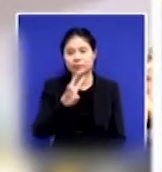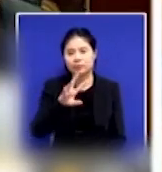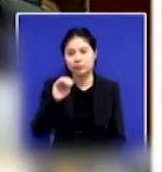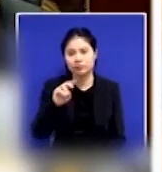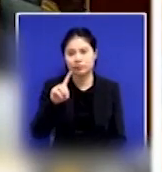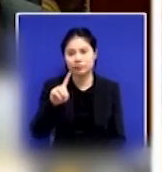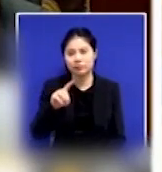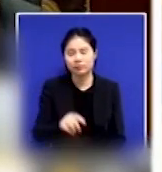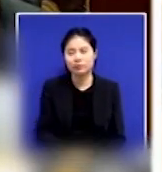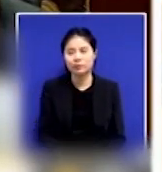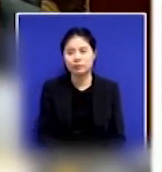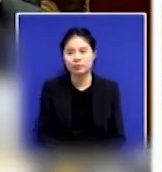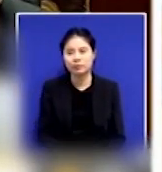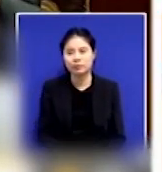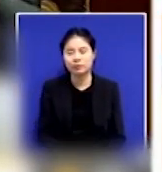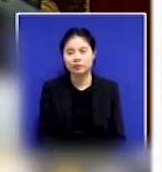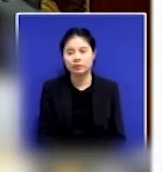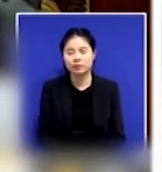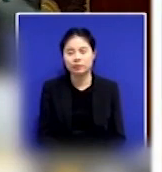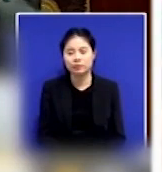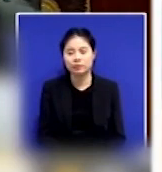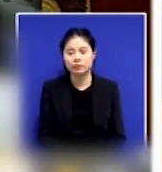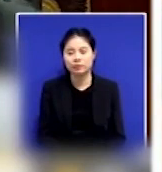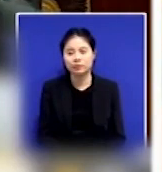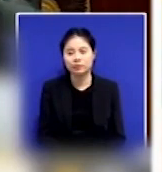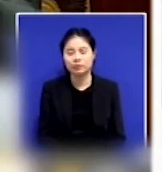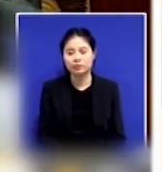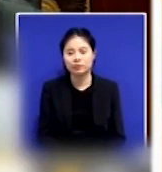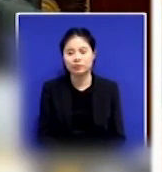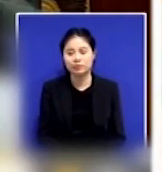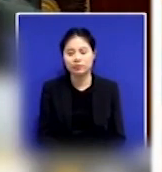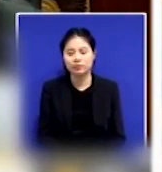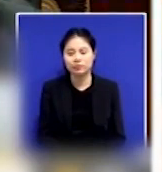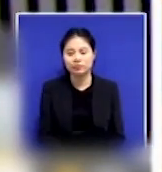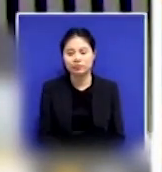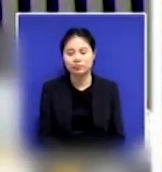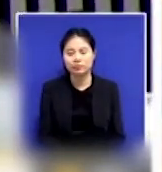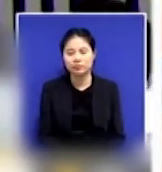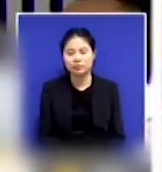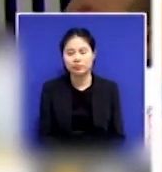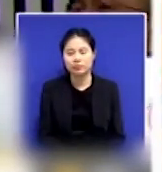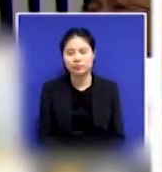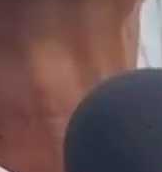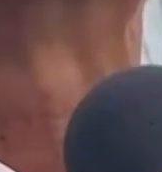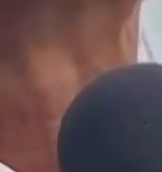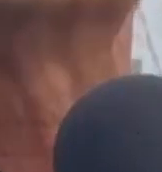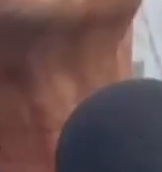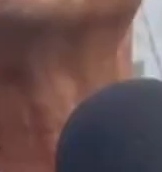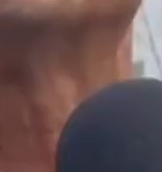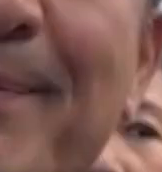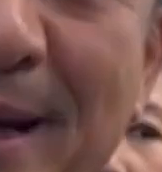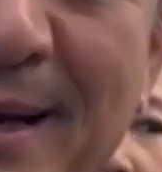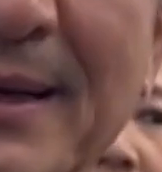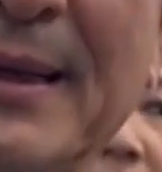กิน251เลยนะมัน310เลยให้หลักการเป็นอย่างนี้เพราะทุกคนตอบว่าหลักการนี้ก็ยินดีนะ ทีนี้มัน